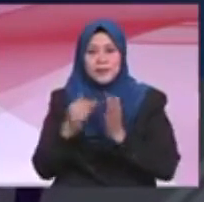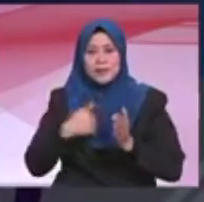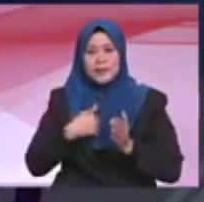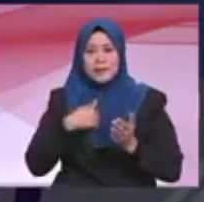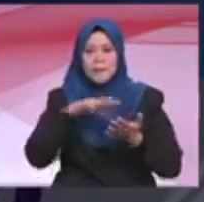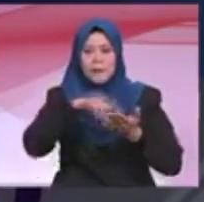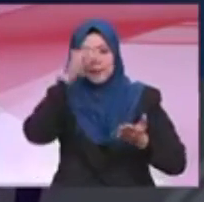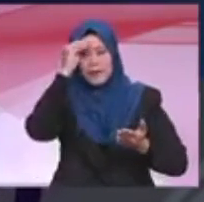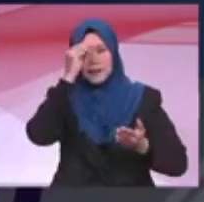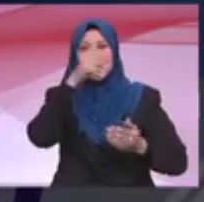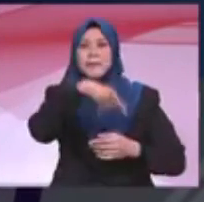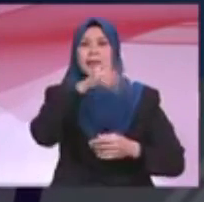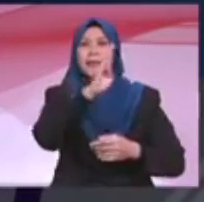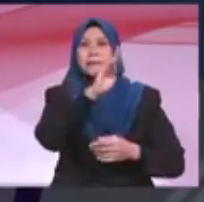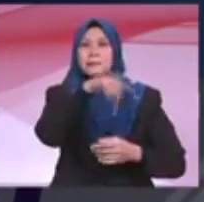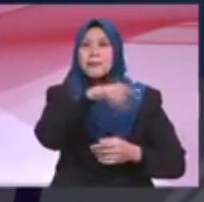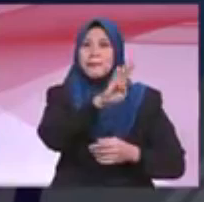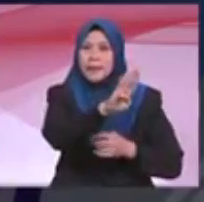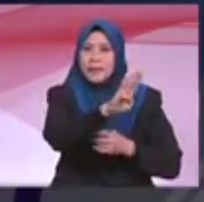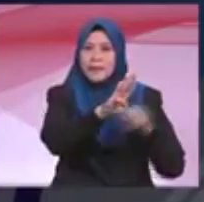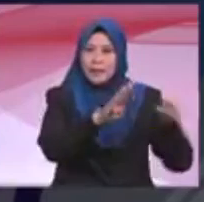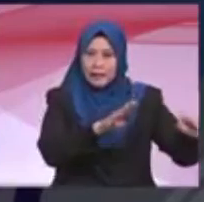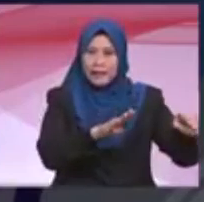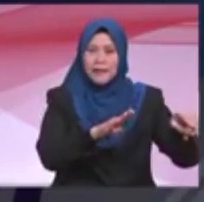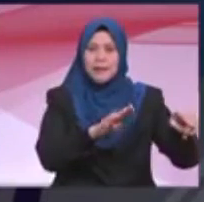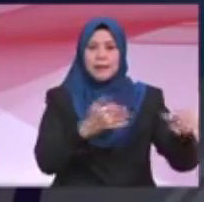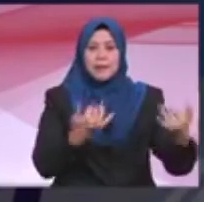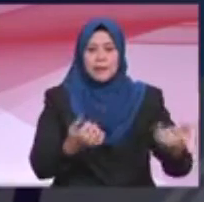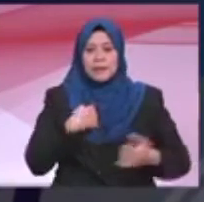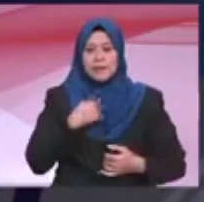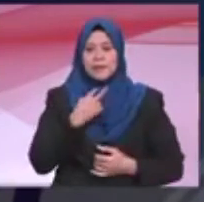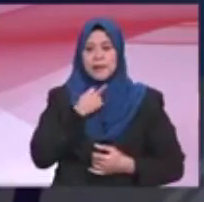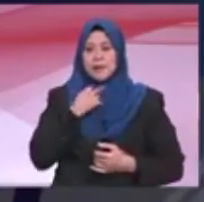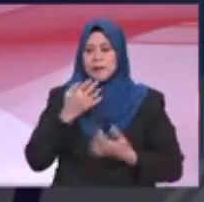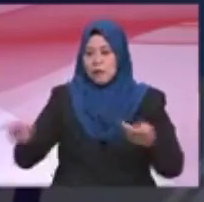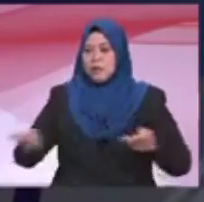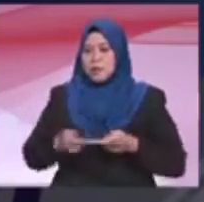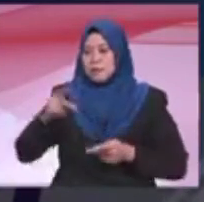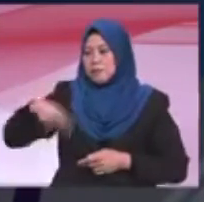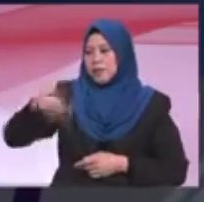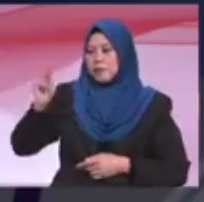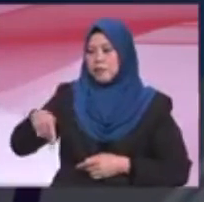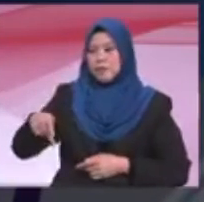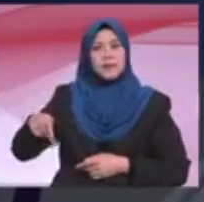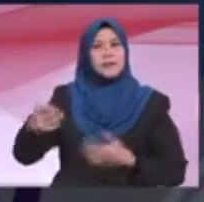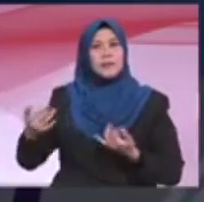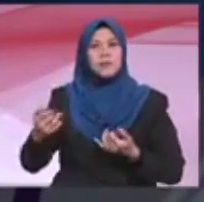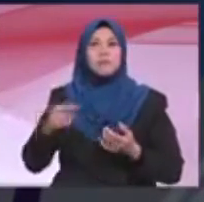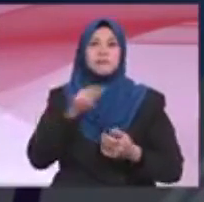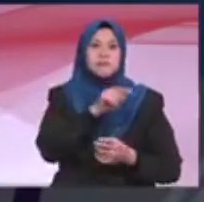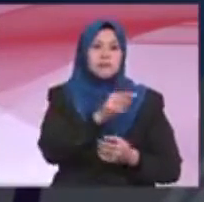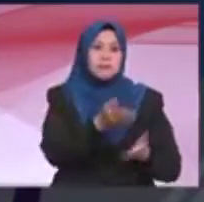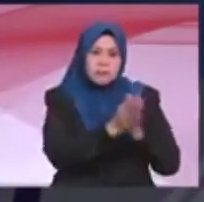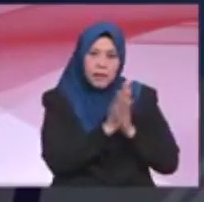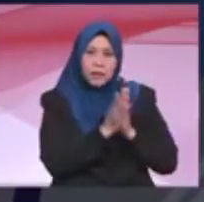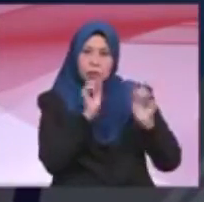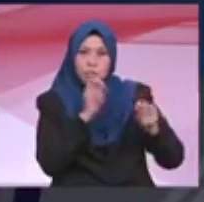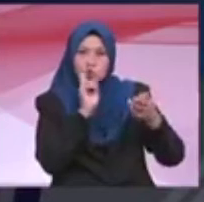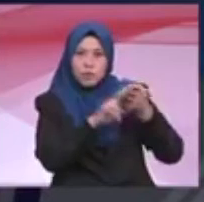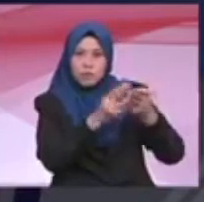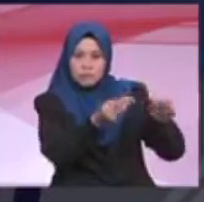kawasan PKPB sebagai contoh. Dan saya ini sekarang stuck di kawasan PKP dan kita akan keluarkan surat untuk membolehkan mereka